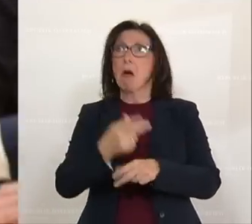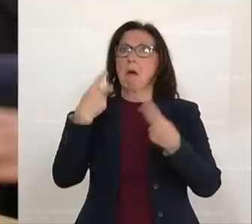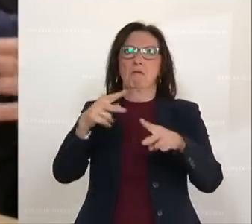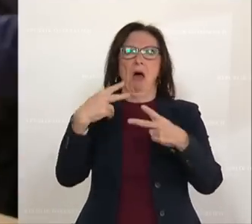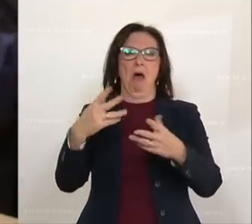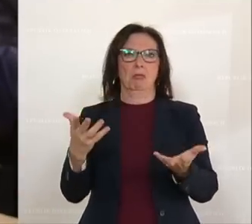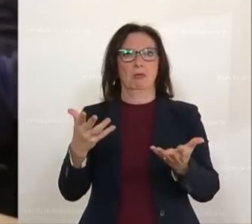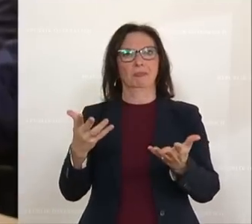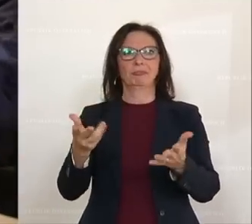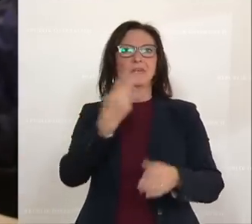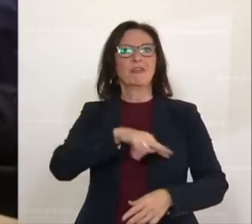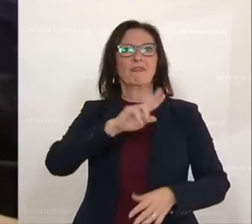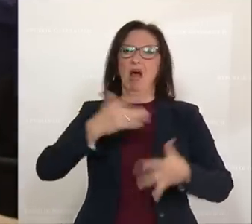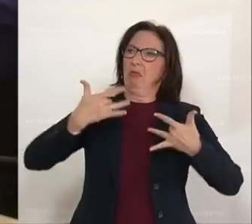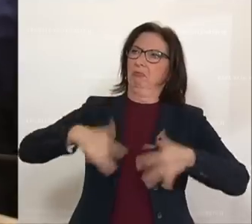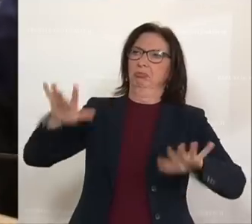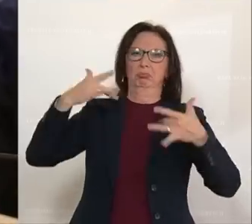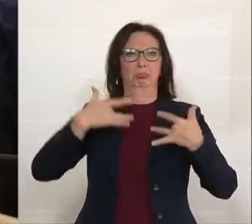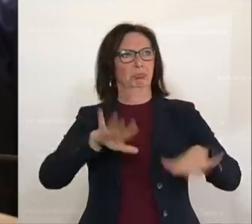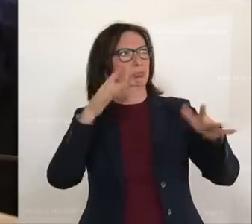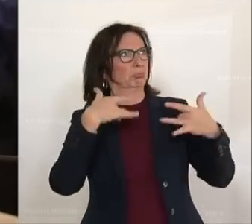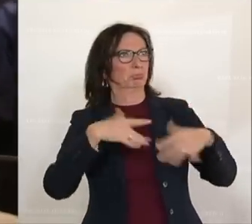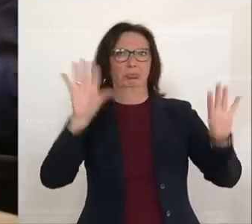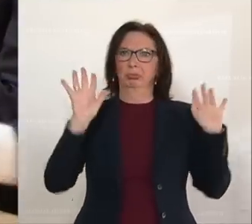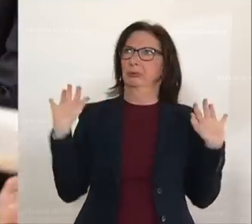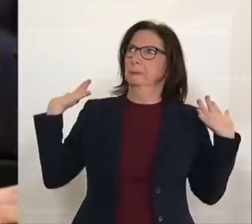Was? Es wird ein Pleißesreiter da.